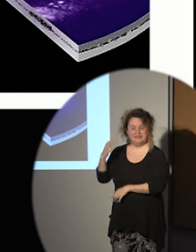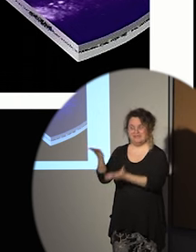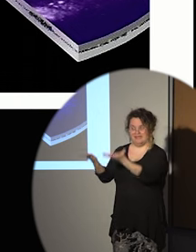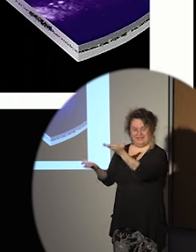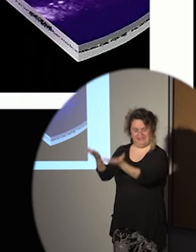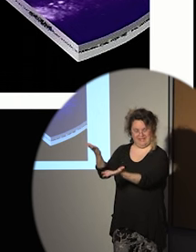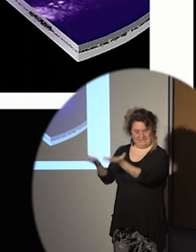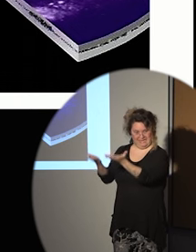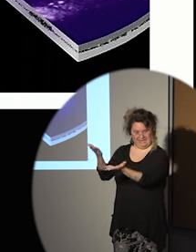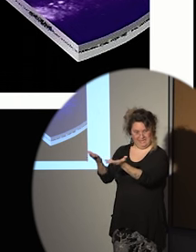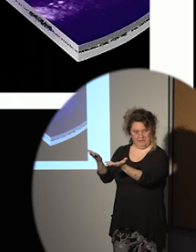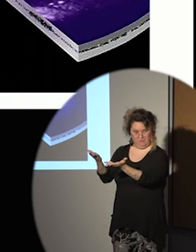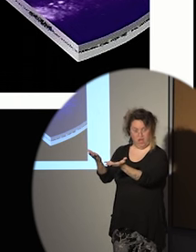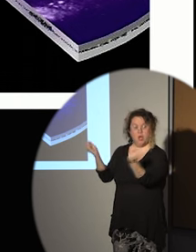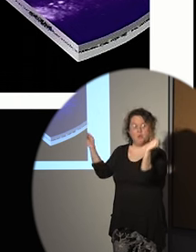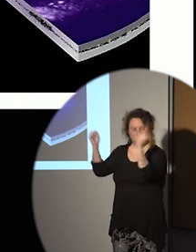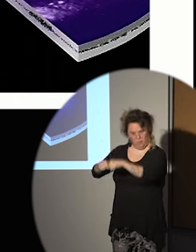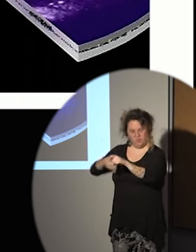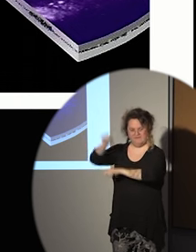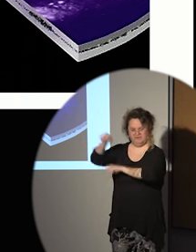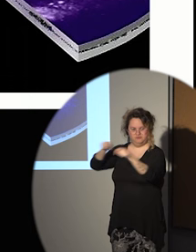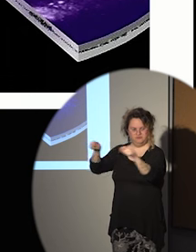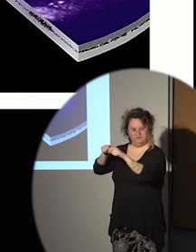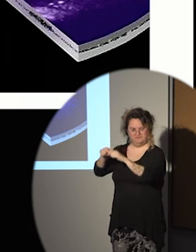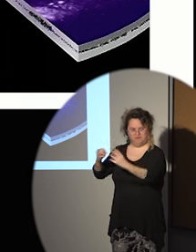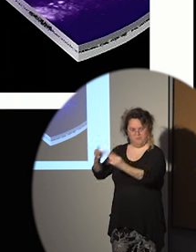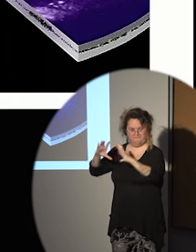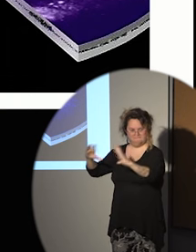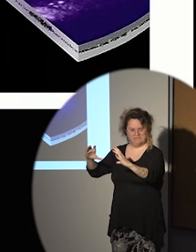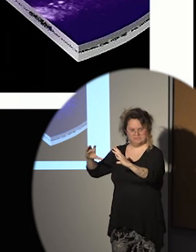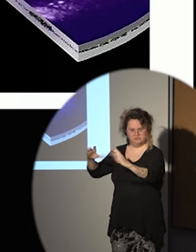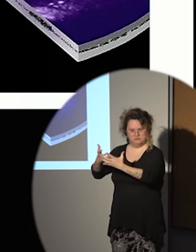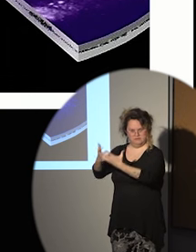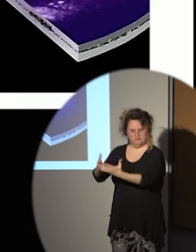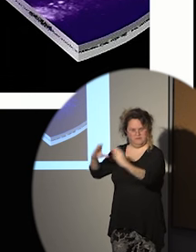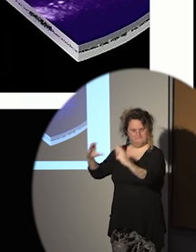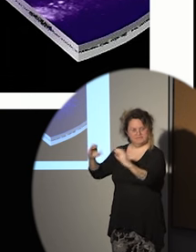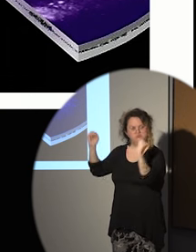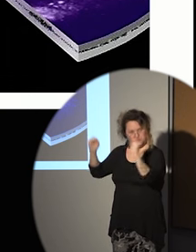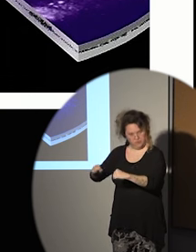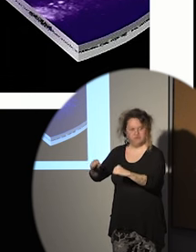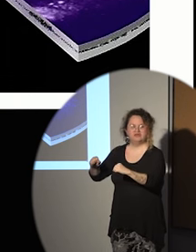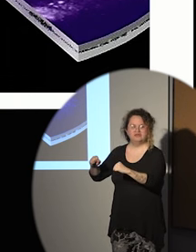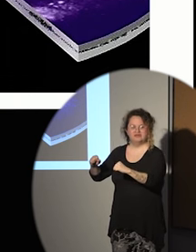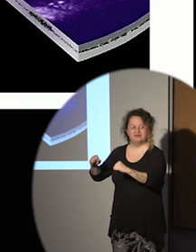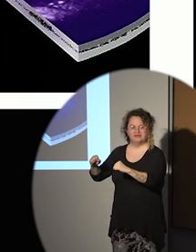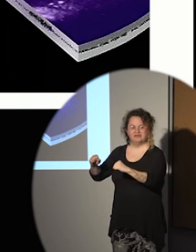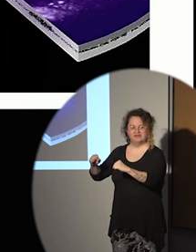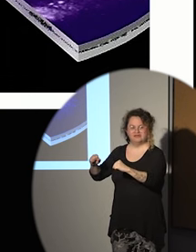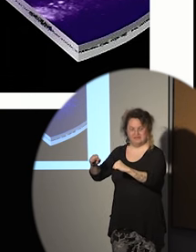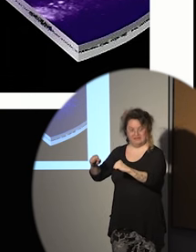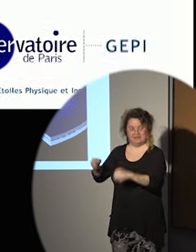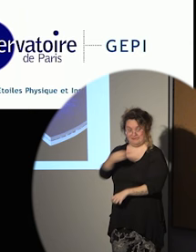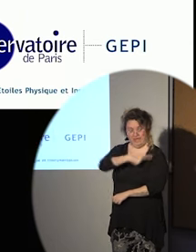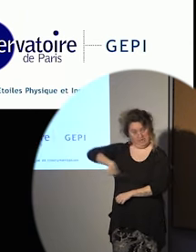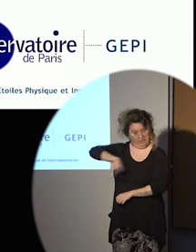vous pouvez en mesurer la masse. Et ça, c'est quelque chose dont les astronomes et les astrophysiciens sont extrêmement